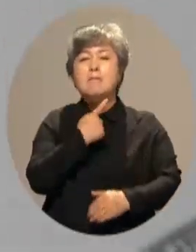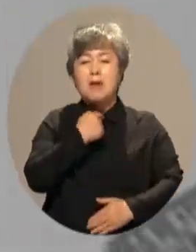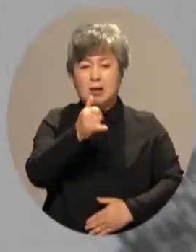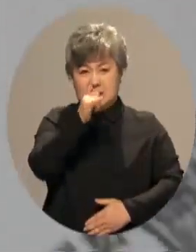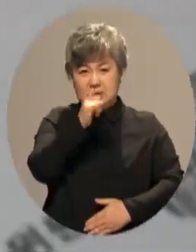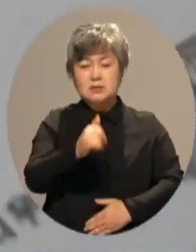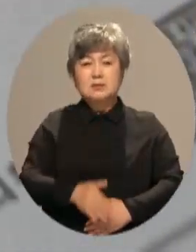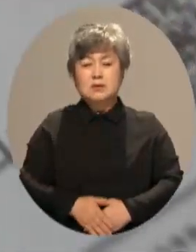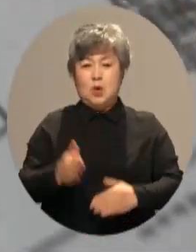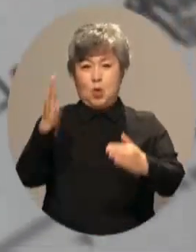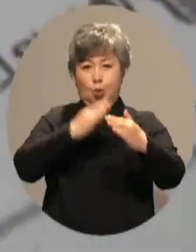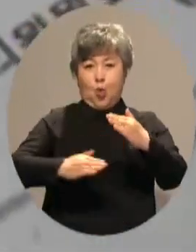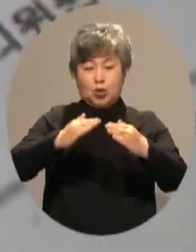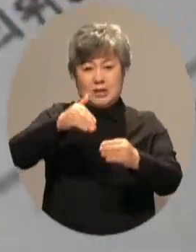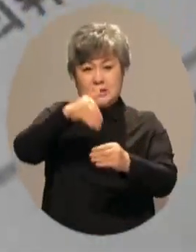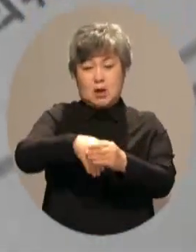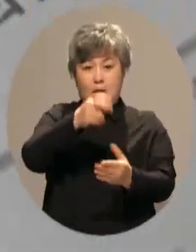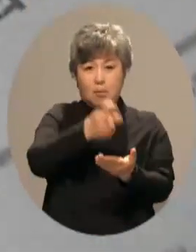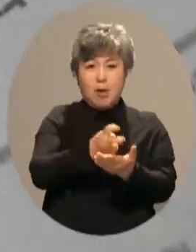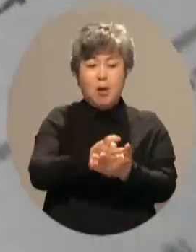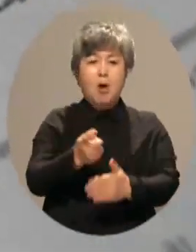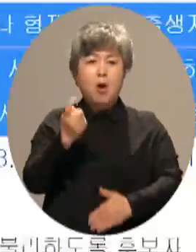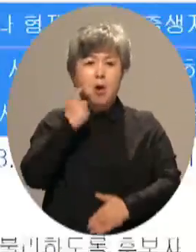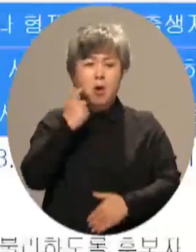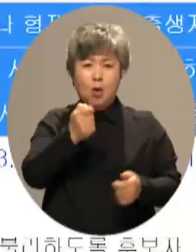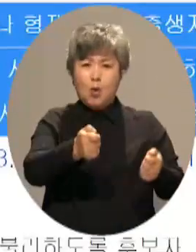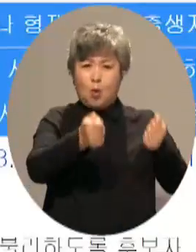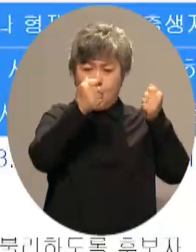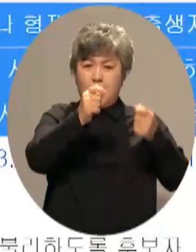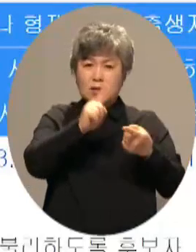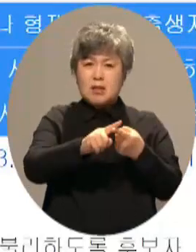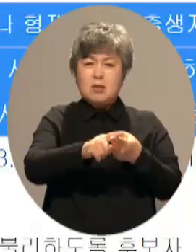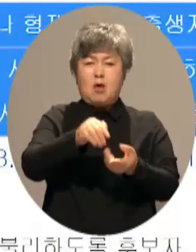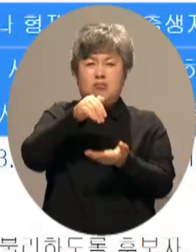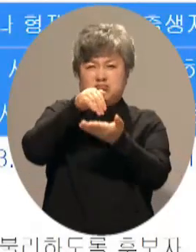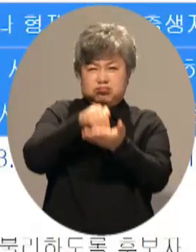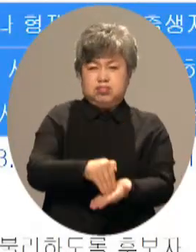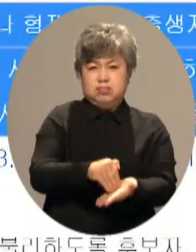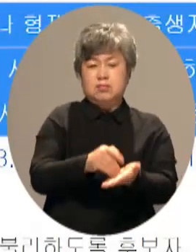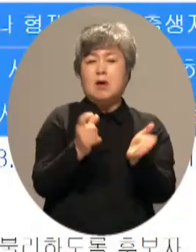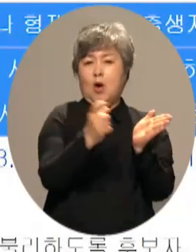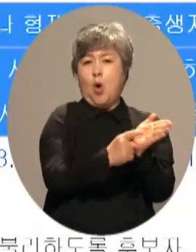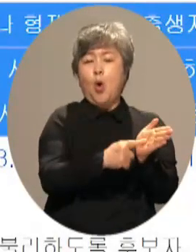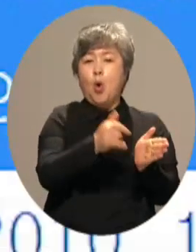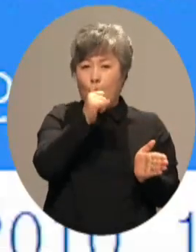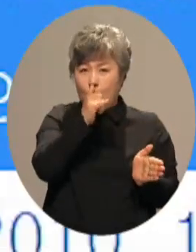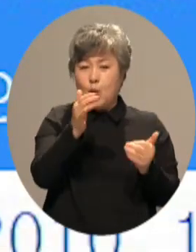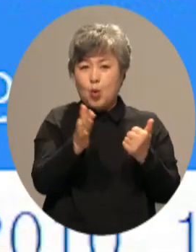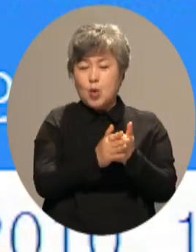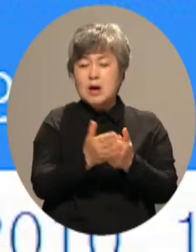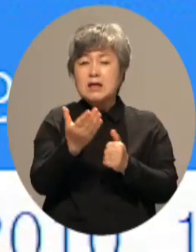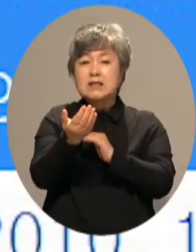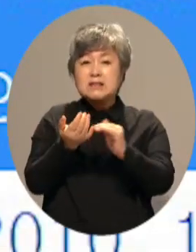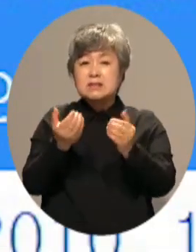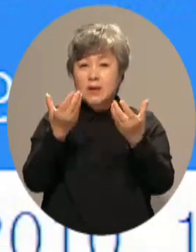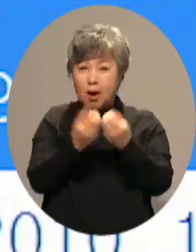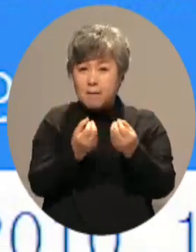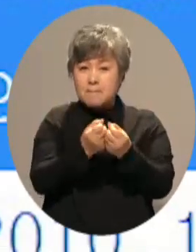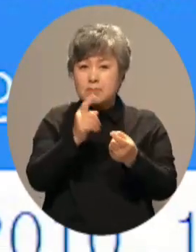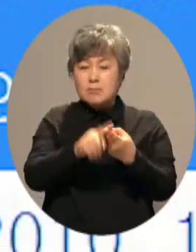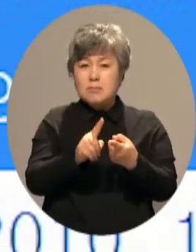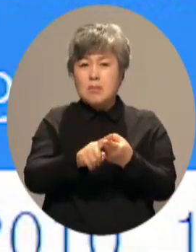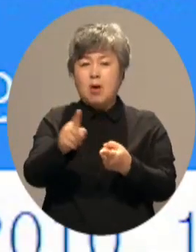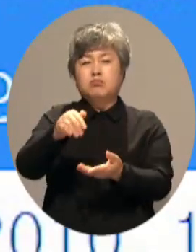공직선거법은 허위 경력이나 학력에 대해 무거운 처벌을 명시하고 있고 그간 판례에서도 형량이